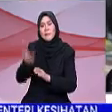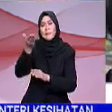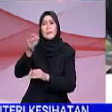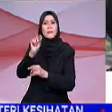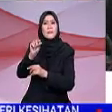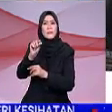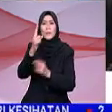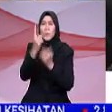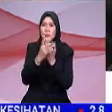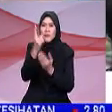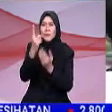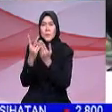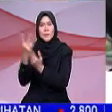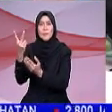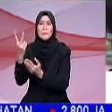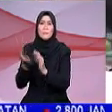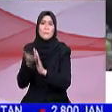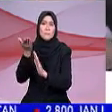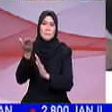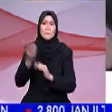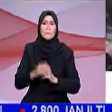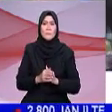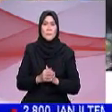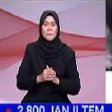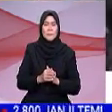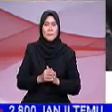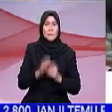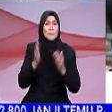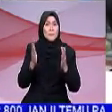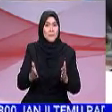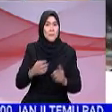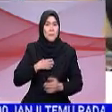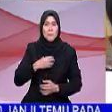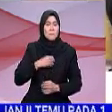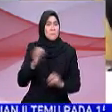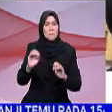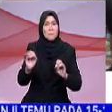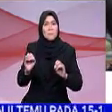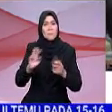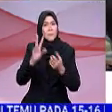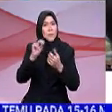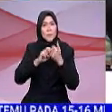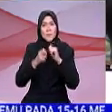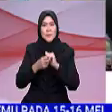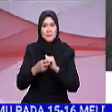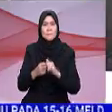Kadang-kadang yang RM1, RM2 saja. Biasa pelanggan pun tak ada yang komplain-komplain, tak ada masalah.